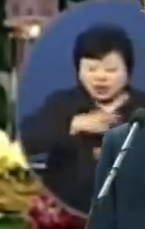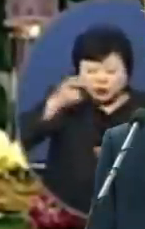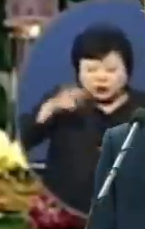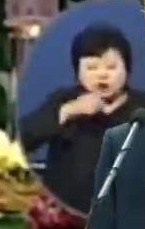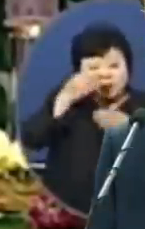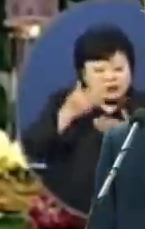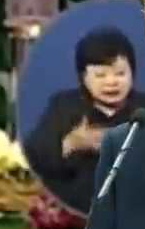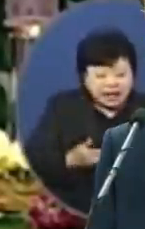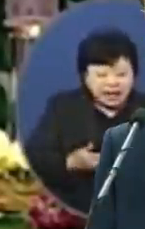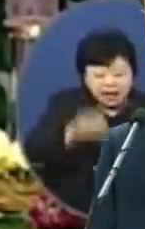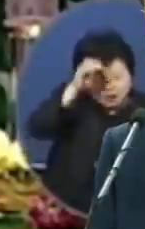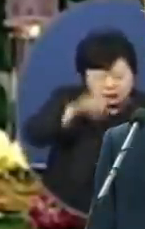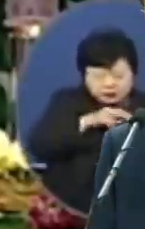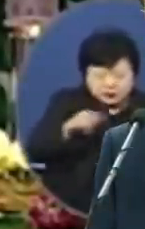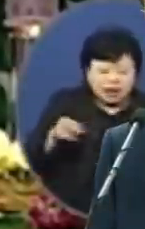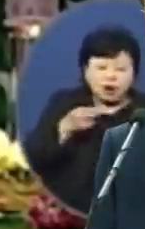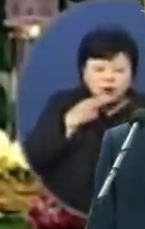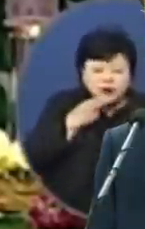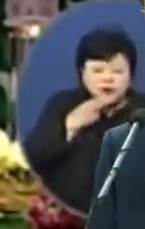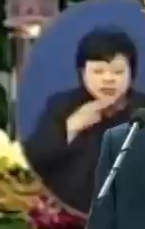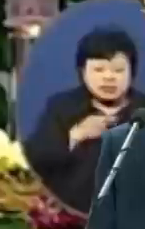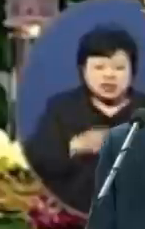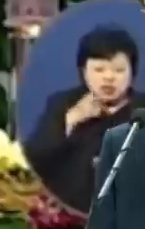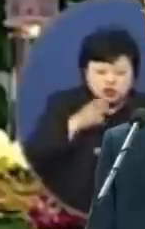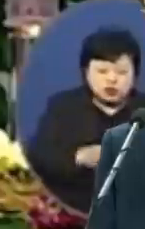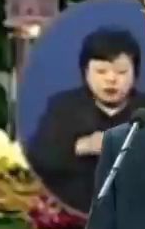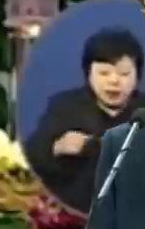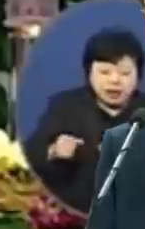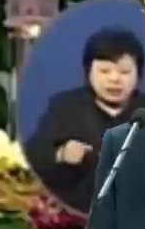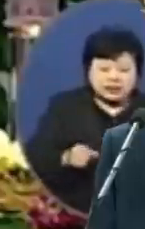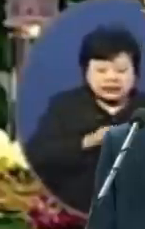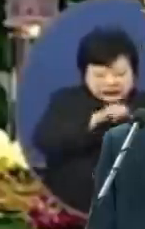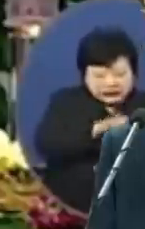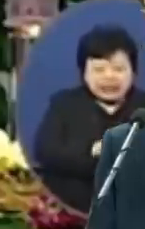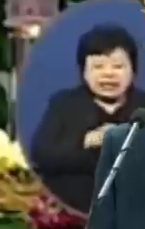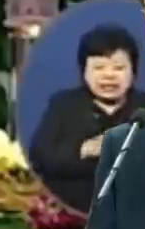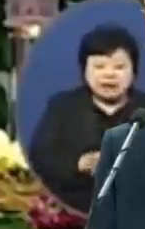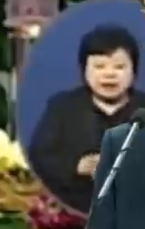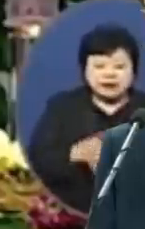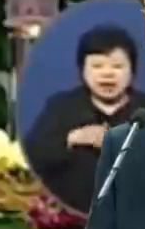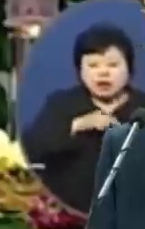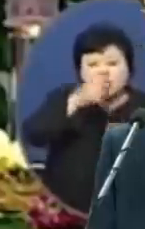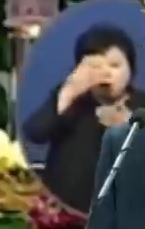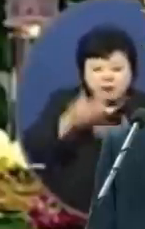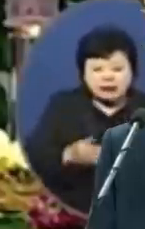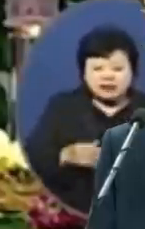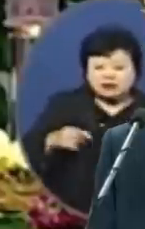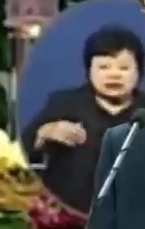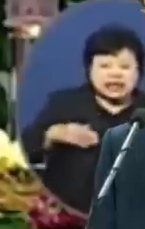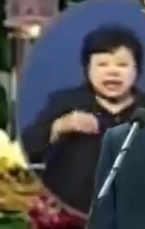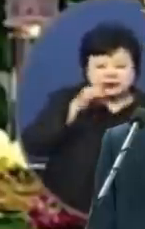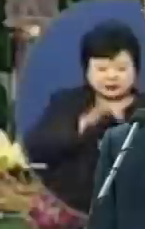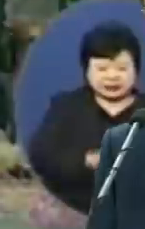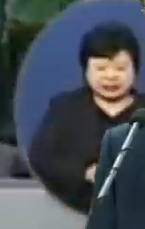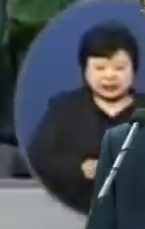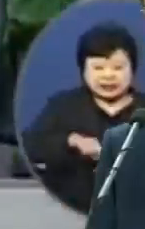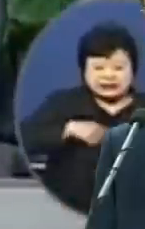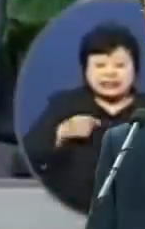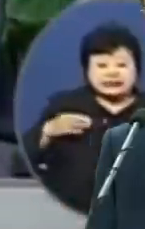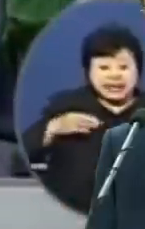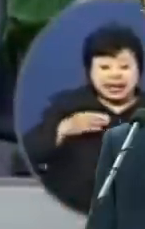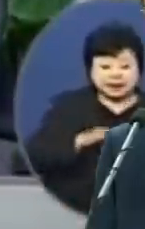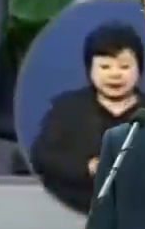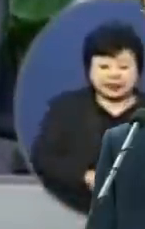구원받는다, 십자가 없이 율법이나 의식적인 행위를 잘해서 자기가 구원을 받는다고 자랑을 하는 것입니다. 자기 자랑하는